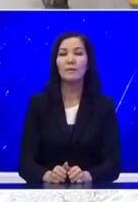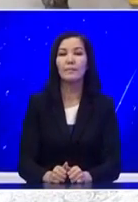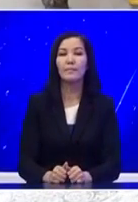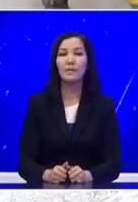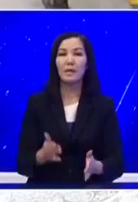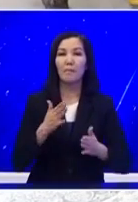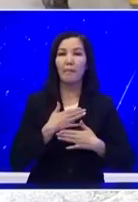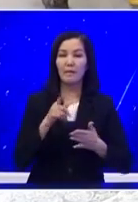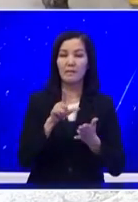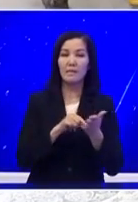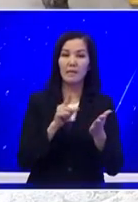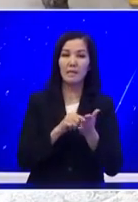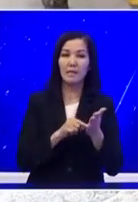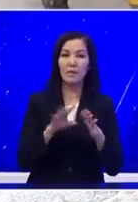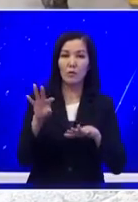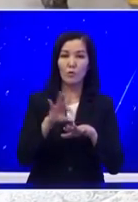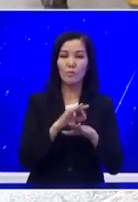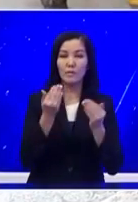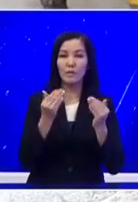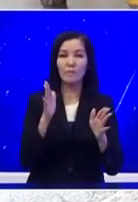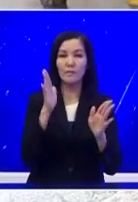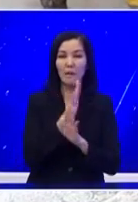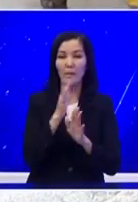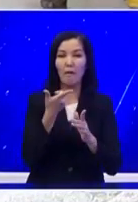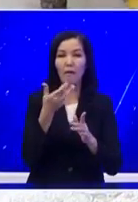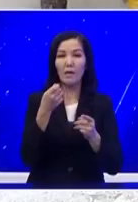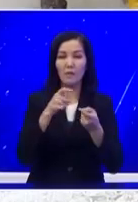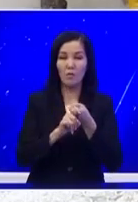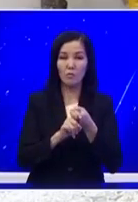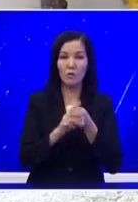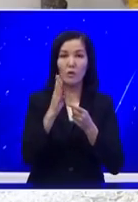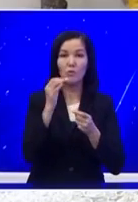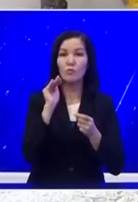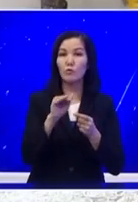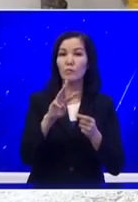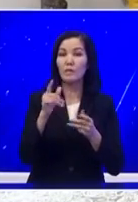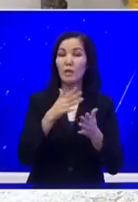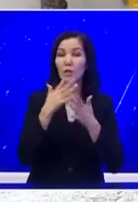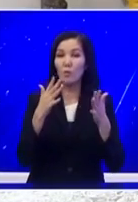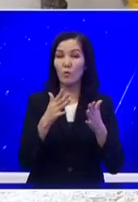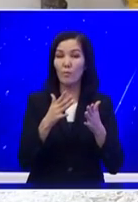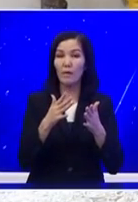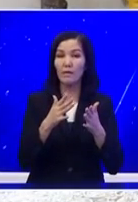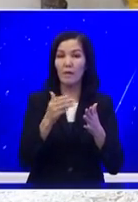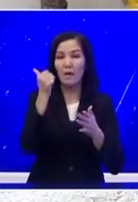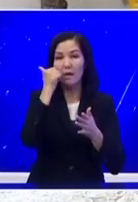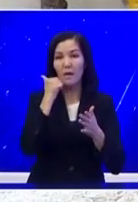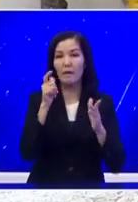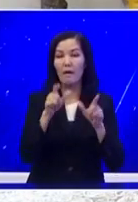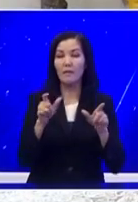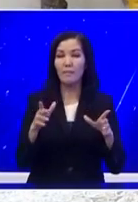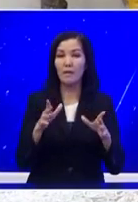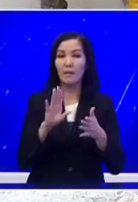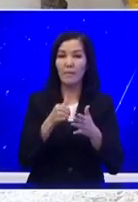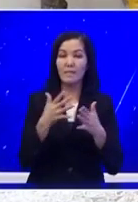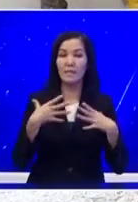Мен зейнеткермін. Жұбайымыз екеуміз бил табиғи газ қостық. Шамамен 400 мың теңгеден асты. Егде адамдар үшін ең бастысы денсаулық